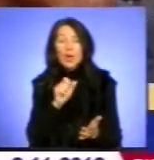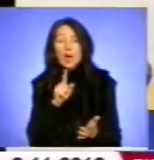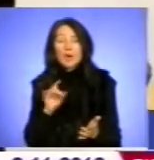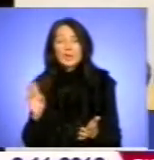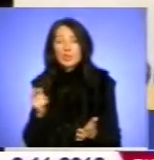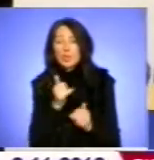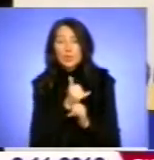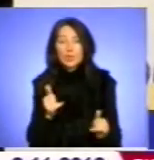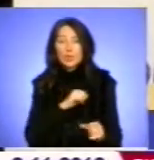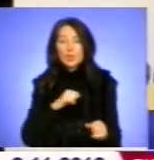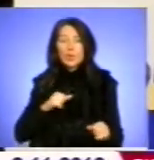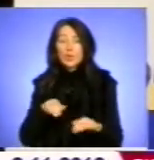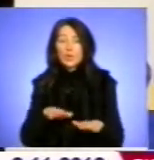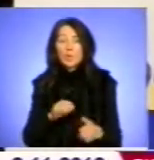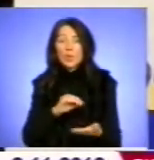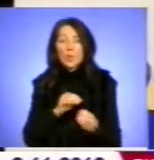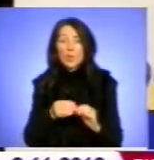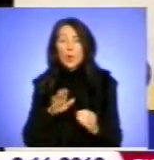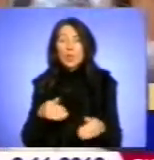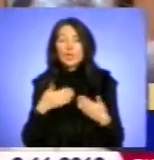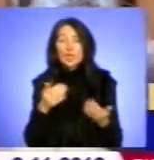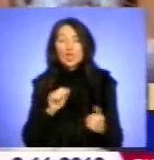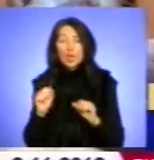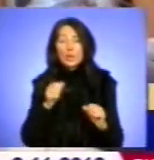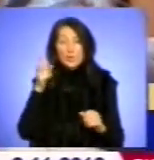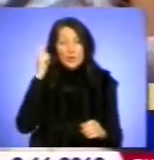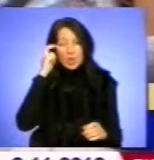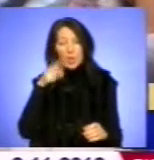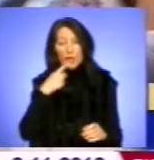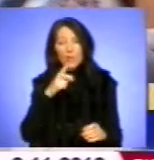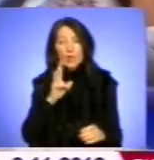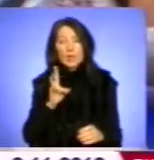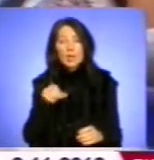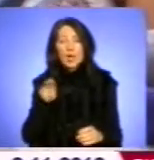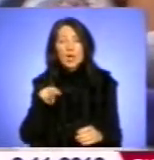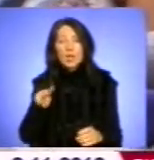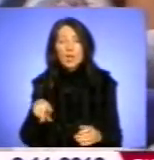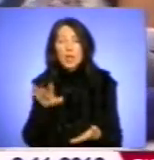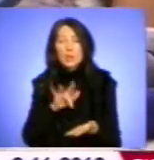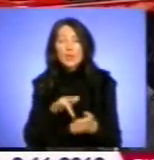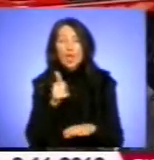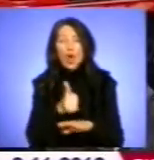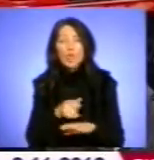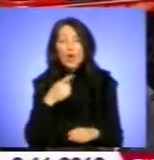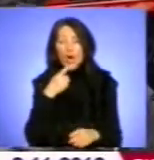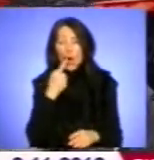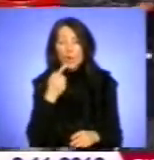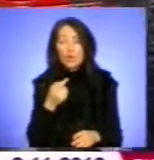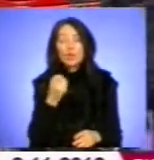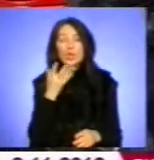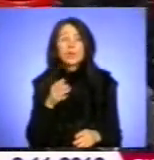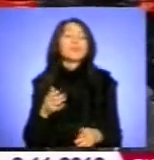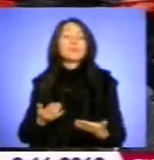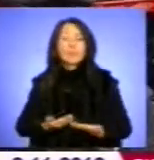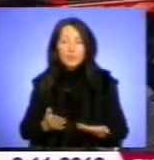самотужки вирішити проблему, хай звертаються до керівництва у Києві, зазначає Сергій Надал. Міський голова наголошує, якщо комунальники, які